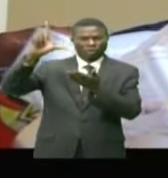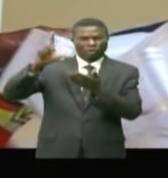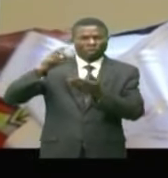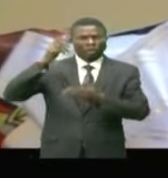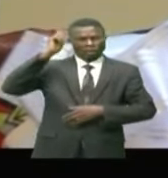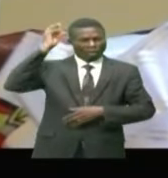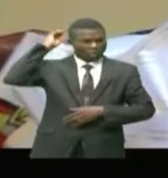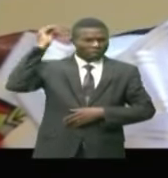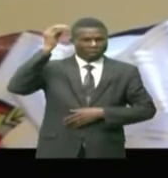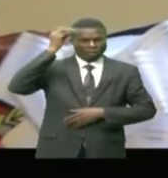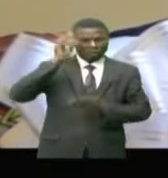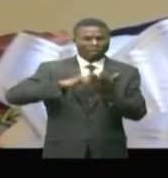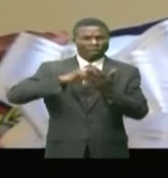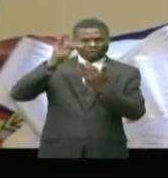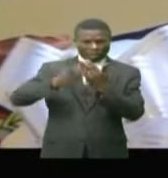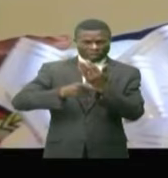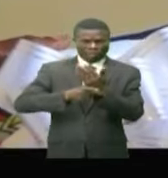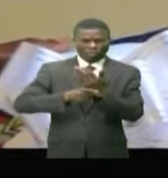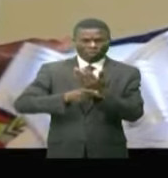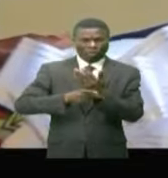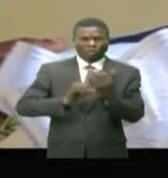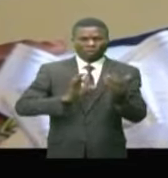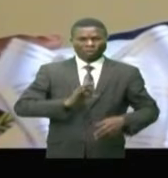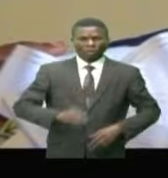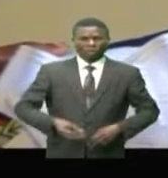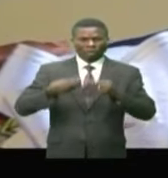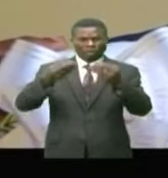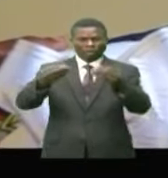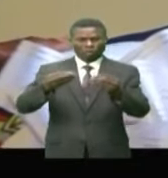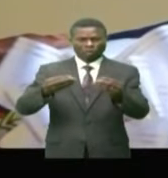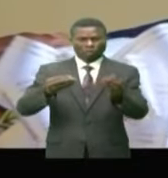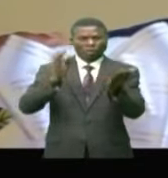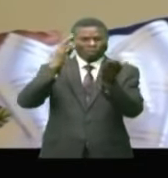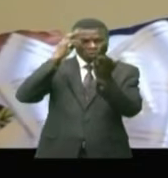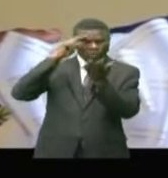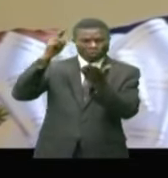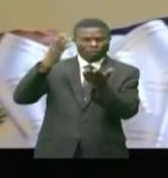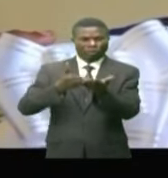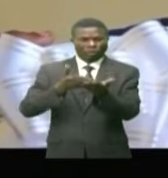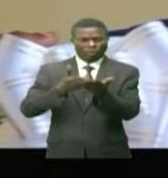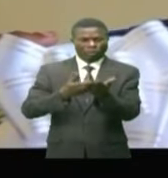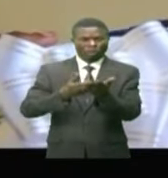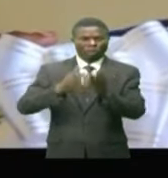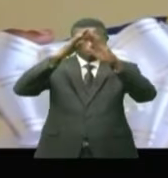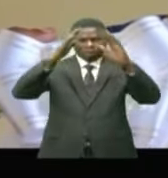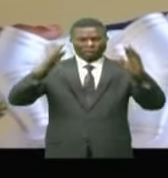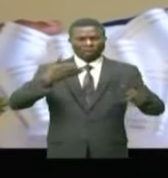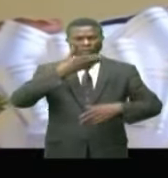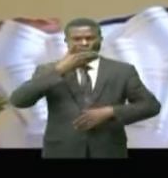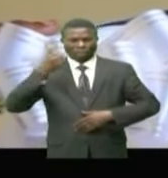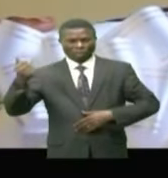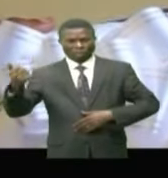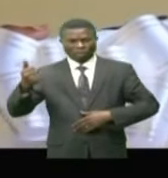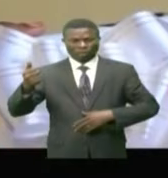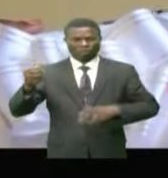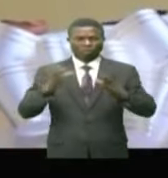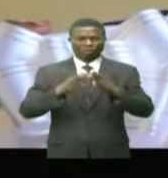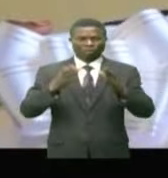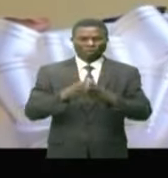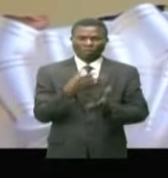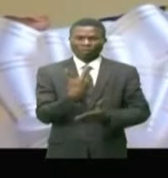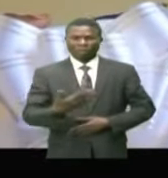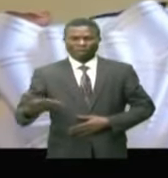évoquer son projet de doter ses établissements des infrastructures avec